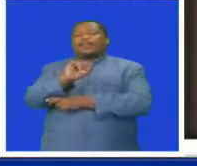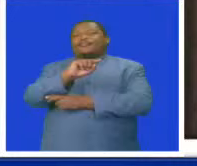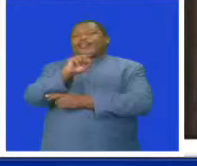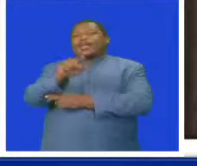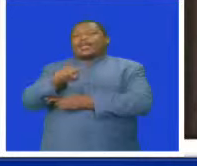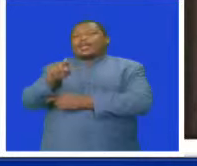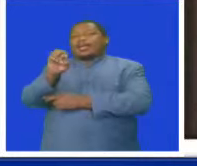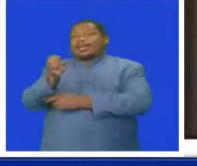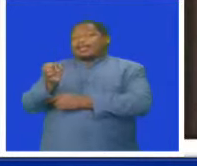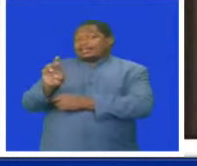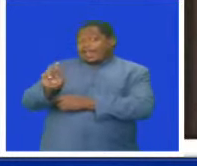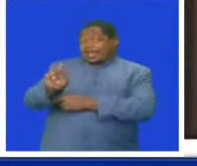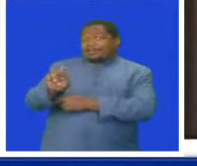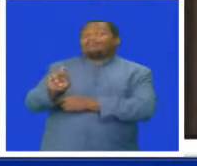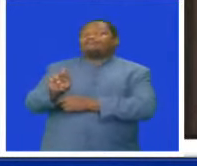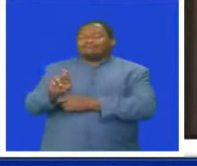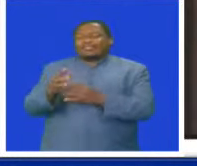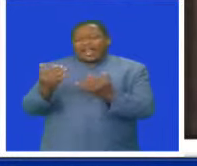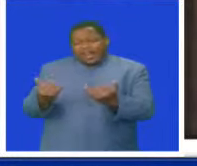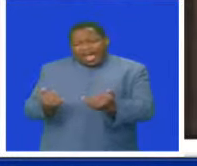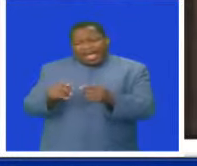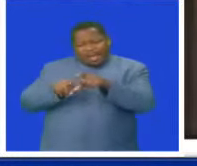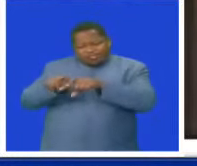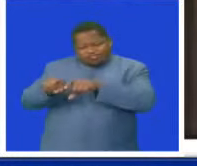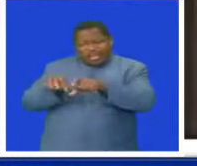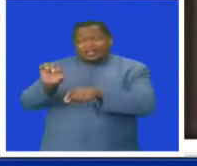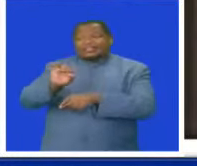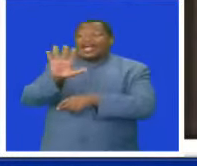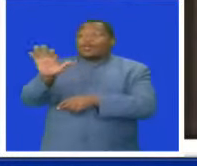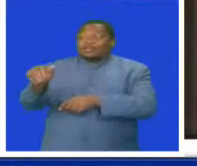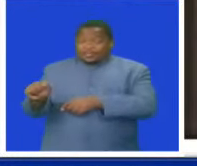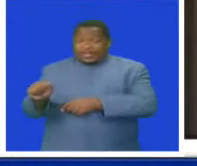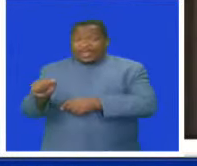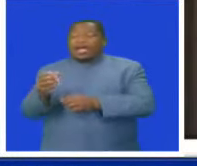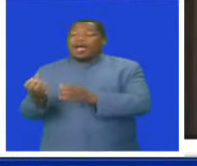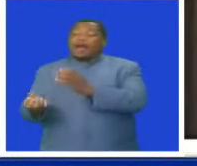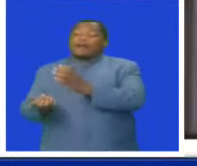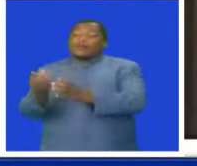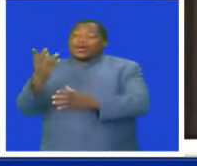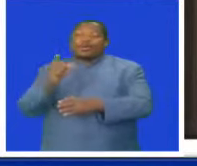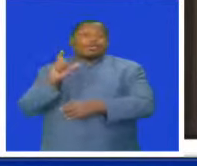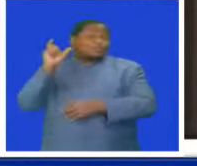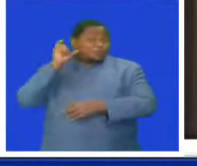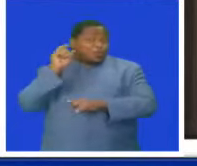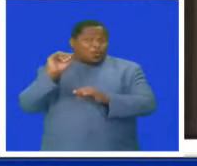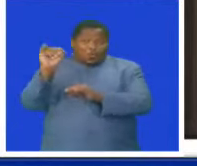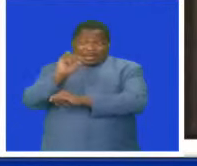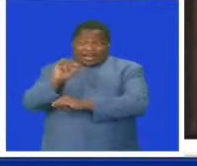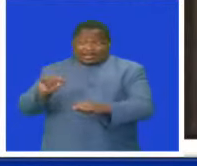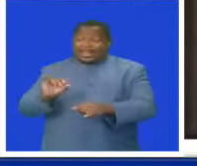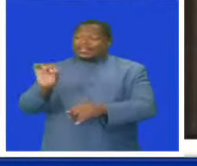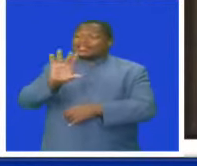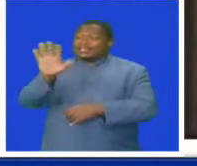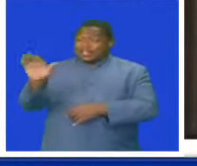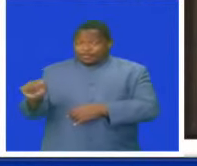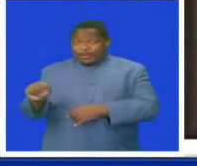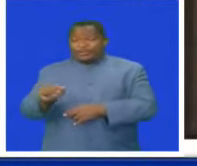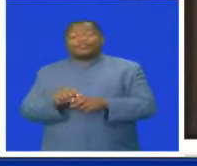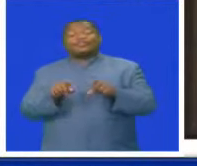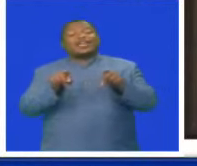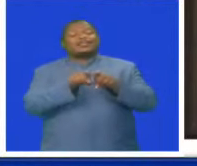sibayayicala eKZN le success labakhuluma ngayo into womhlaba wonke kusho ukuthi into across ethnic